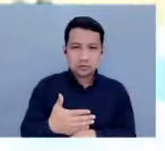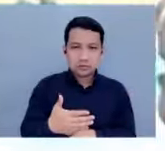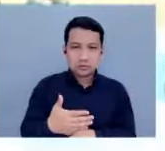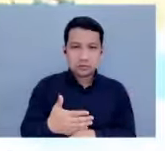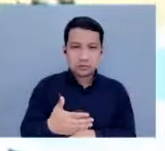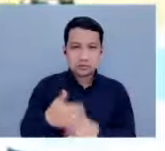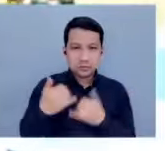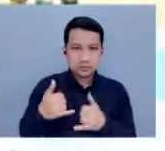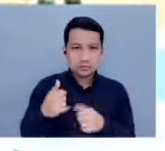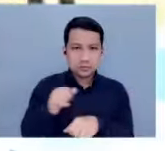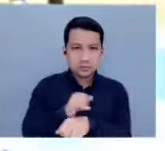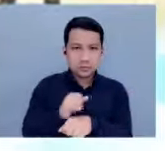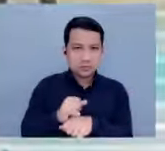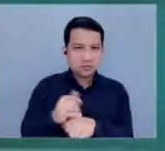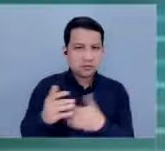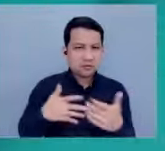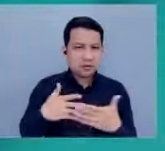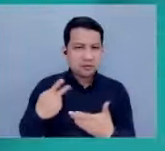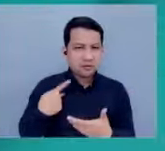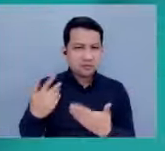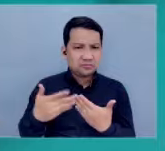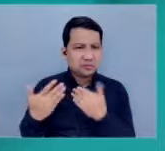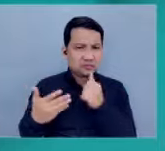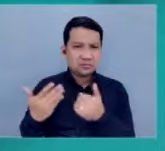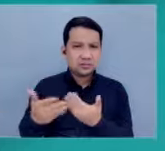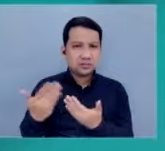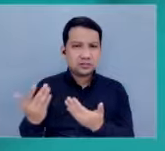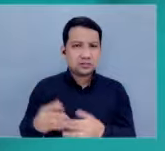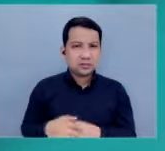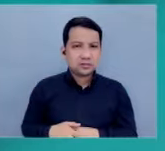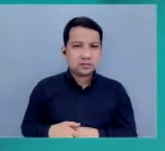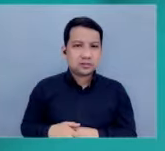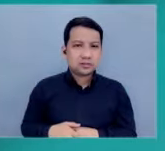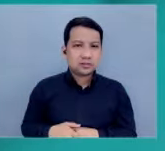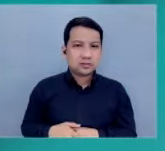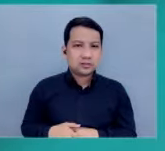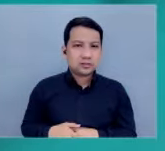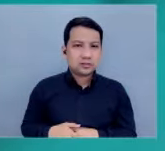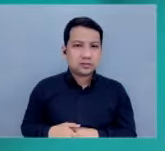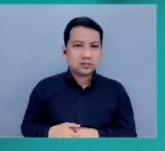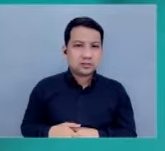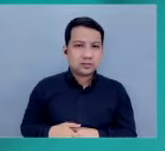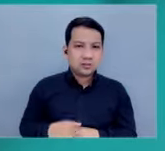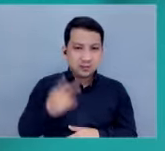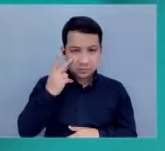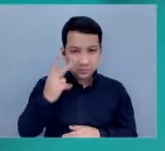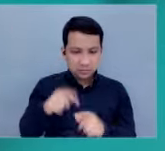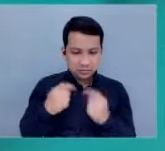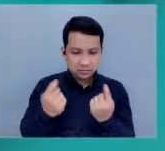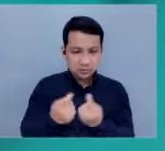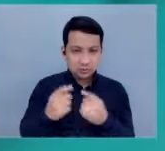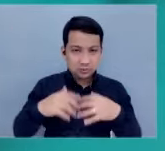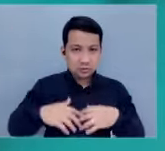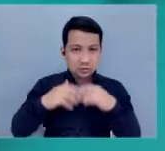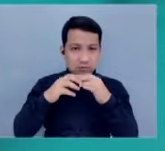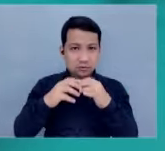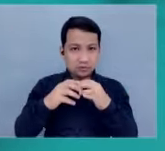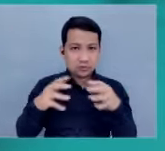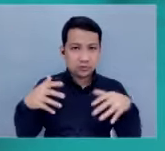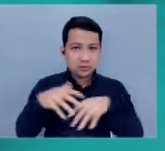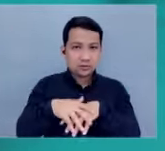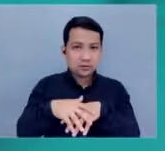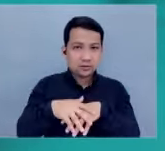hard. I don't think that it will be easy for them. Masusubukan na ang lineup ng koponan na binubuo ng pinaghalong